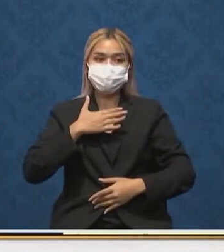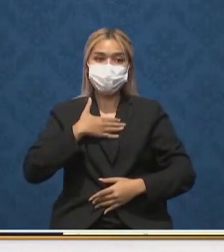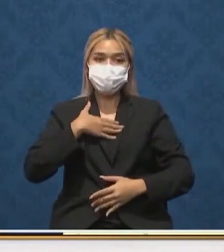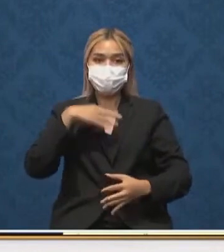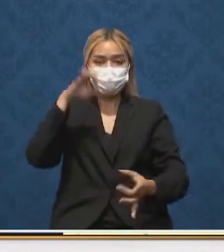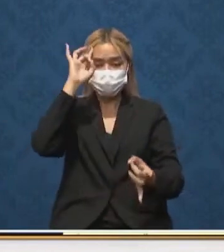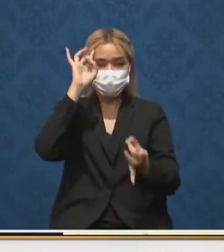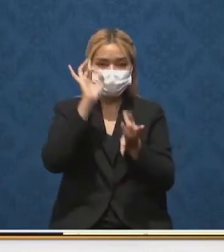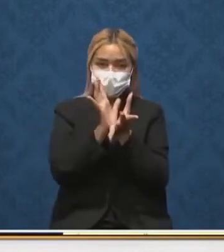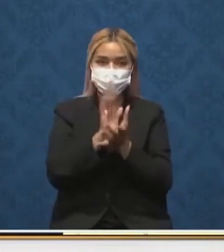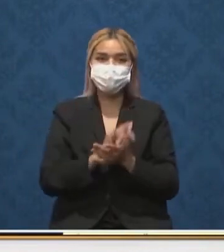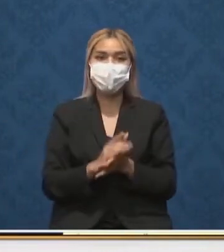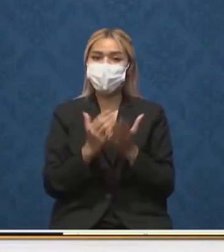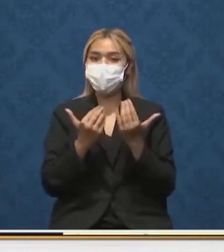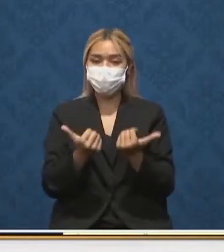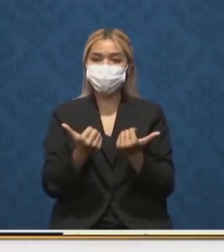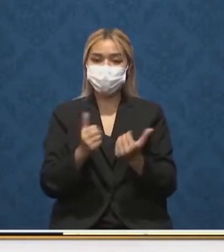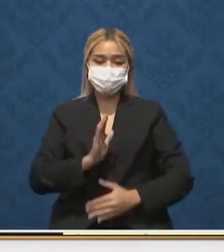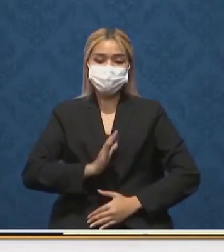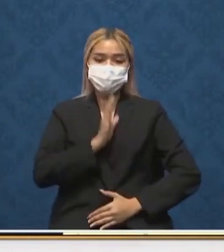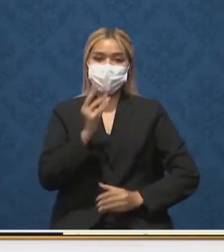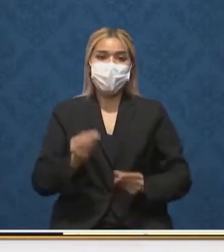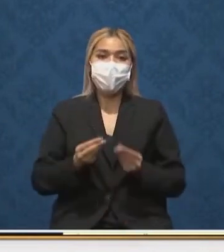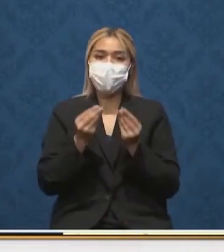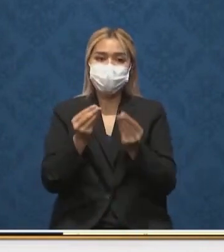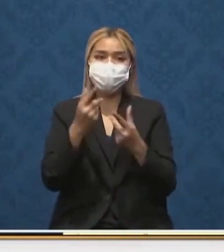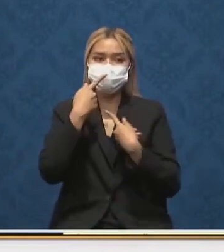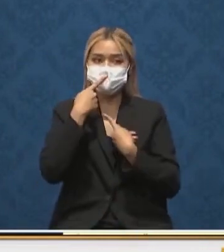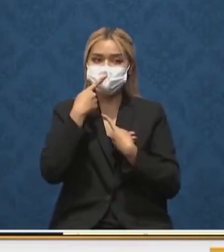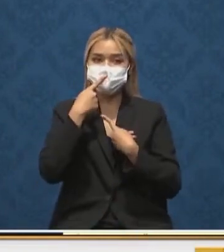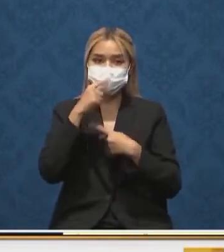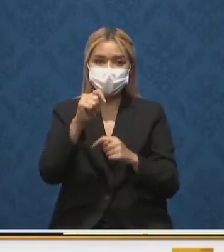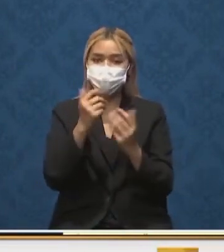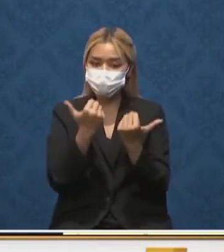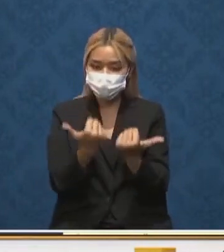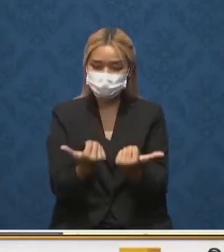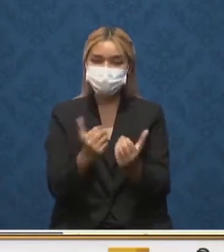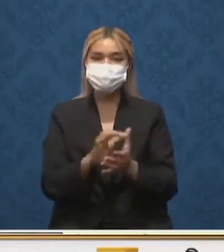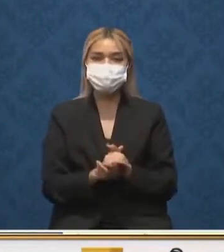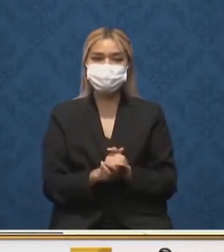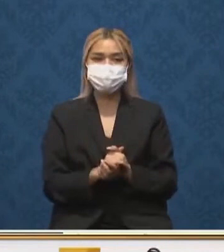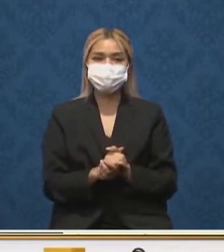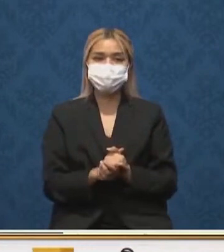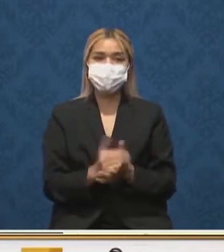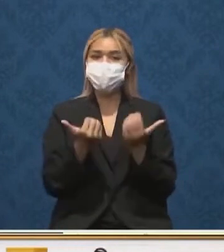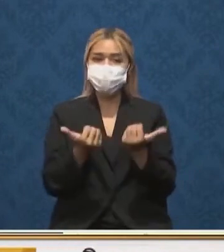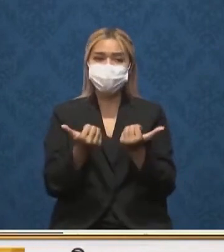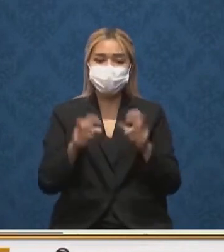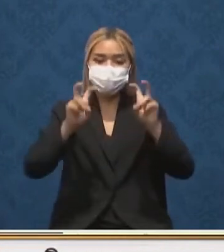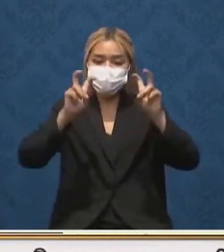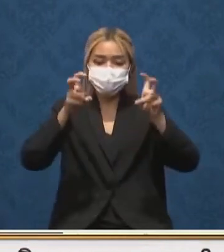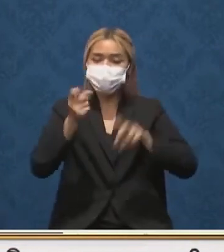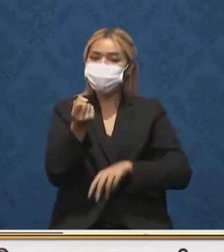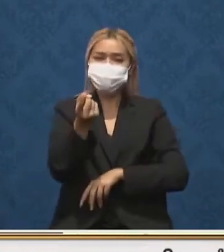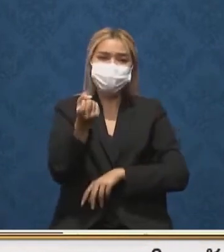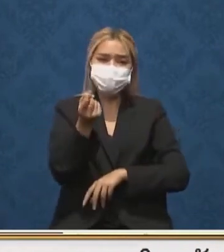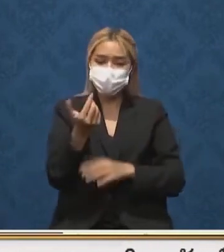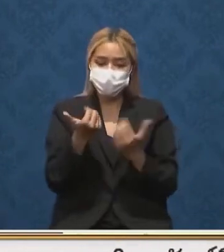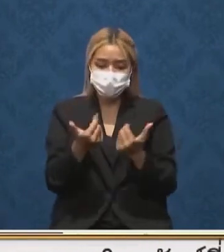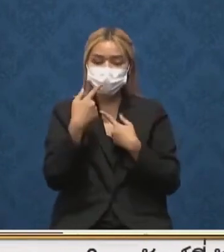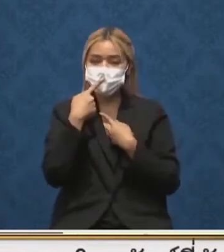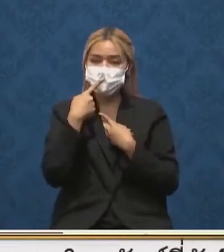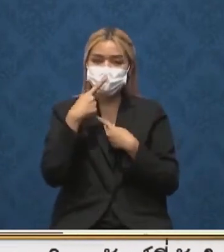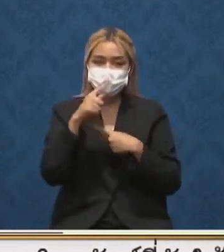เกียรติมาตอบทั้งๆที่ผมรู้ว่าเป็นกระทู้สดซึ่งมันกว้างไกลมากผมก็มาให้ขอ